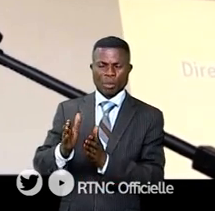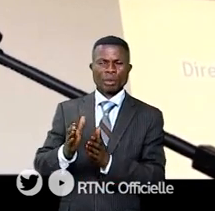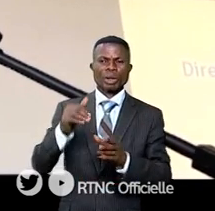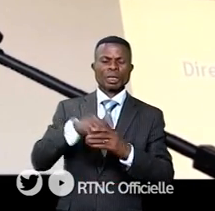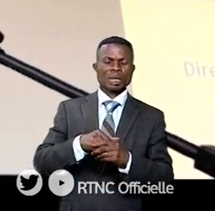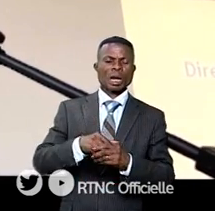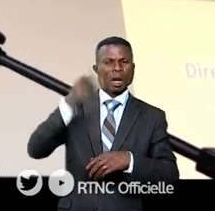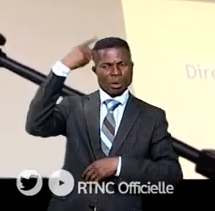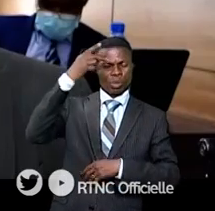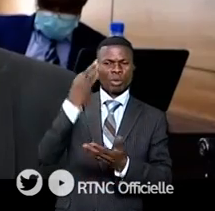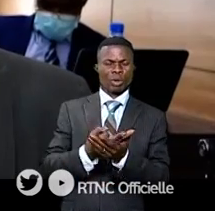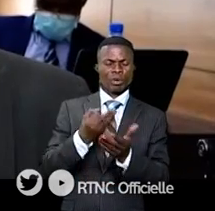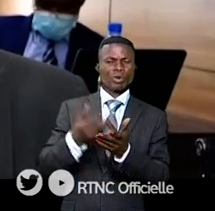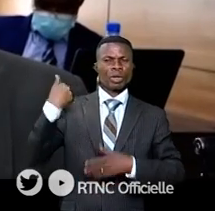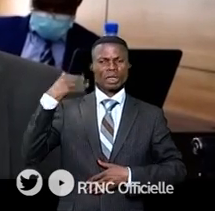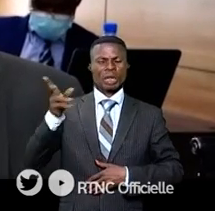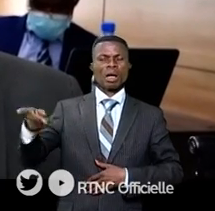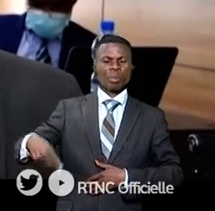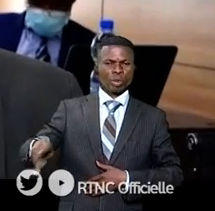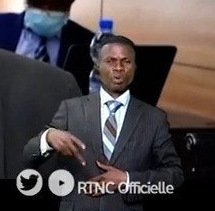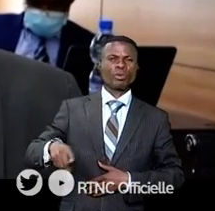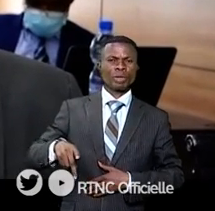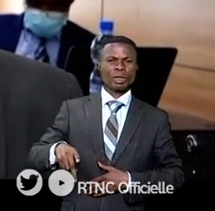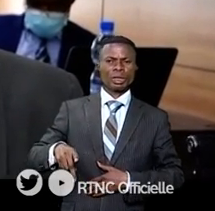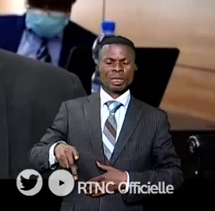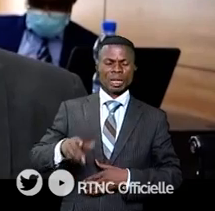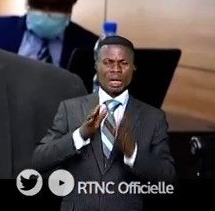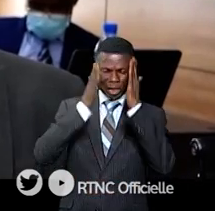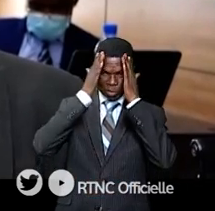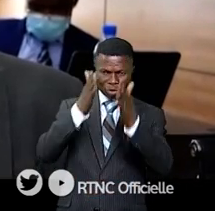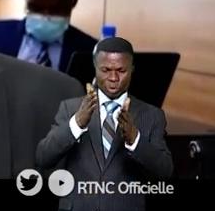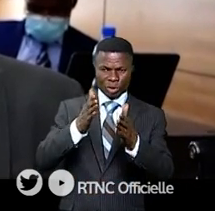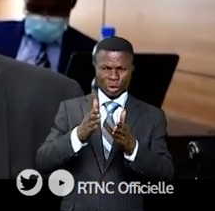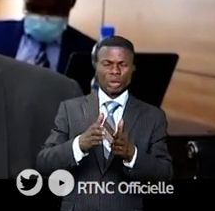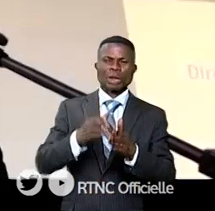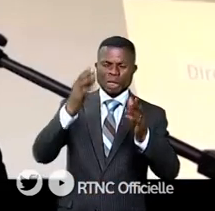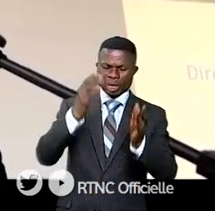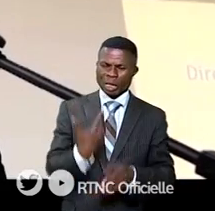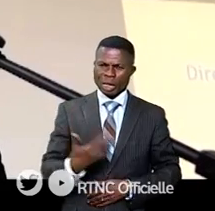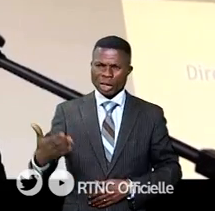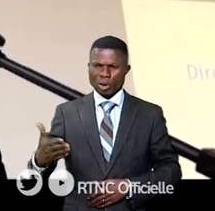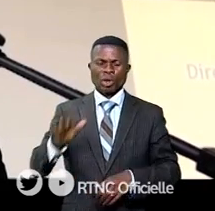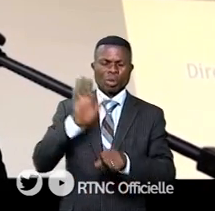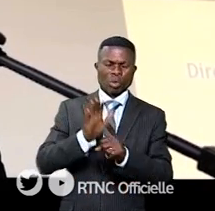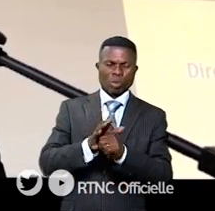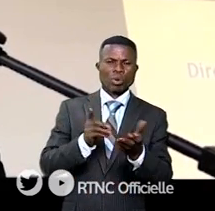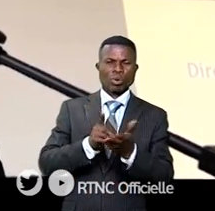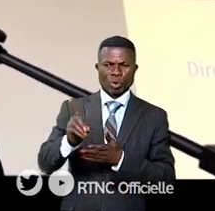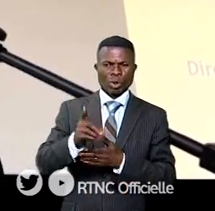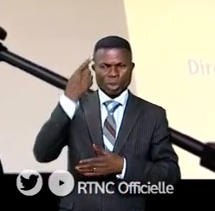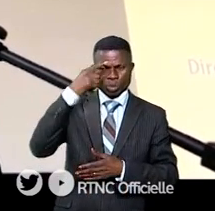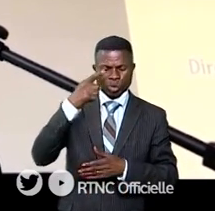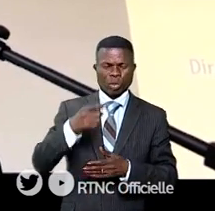d'une politique des finances publiques provinciales axée sur une quête permanente des outils et des moyens idoines en vue